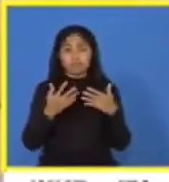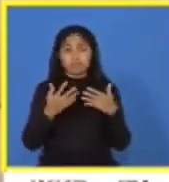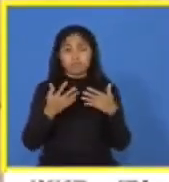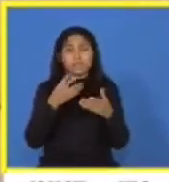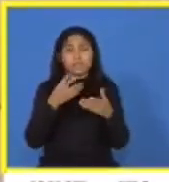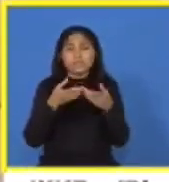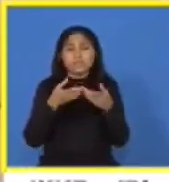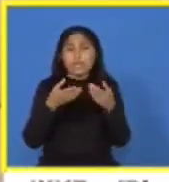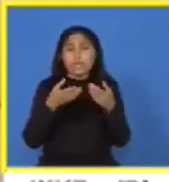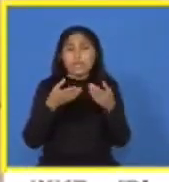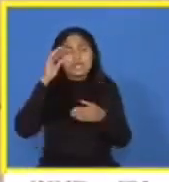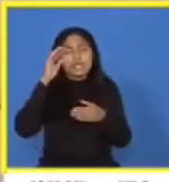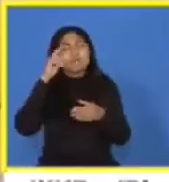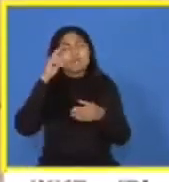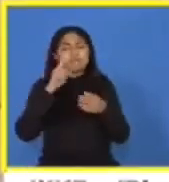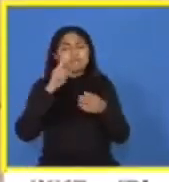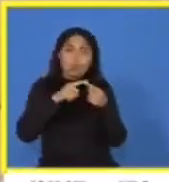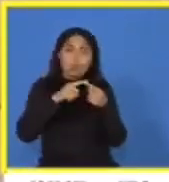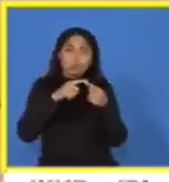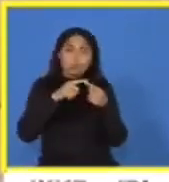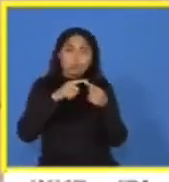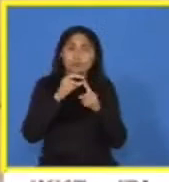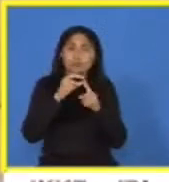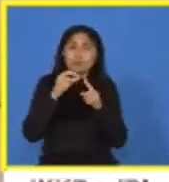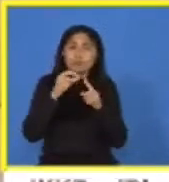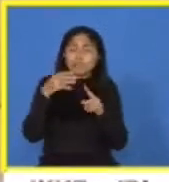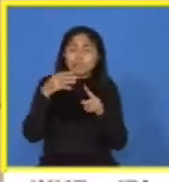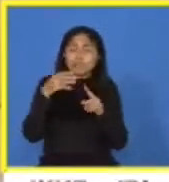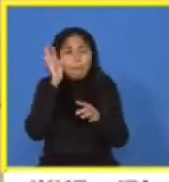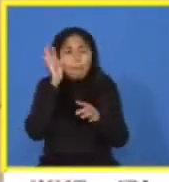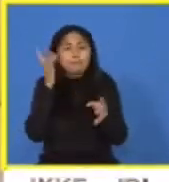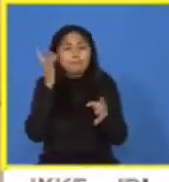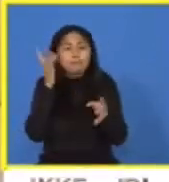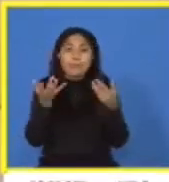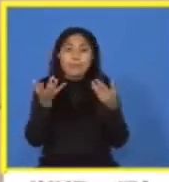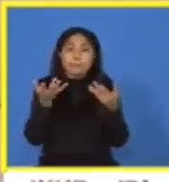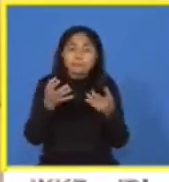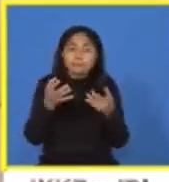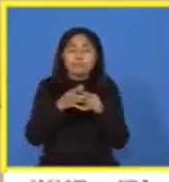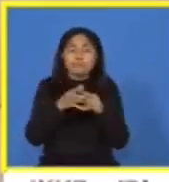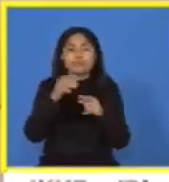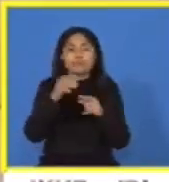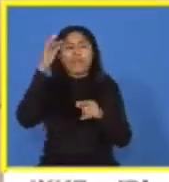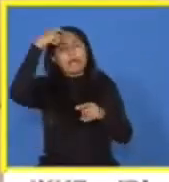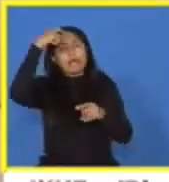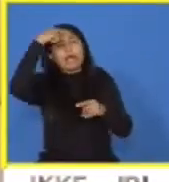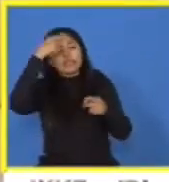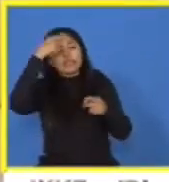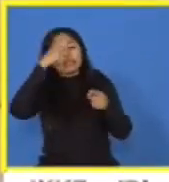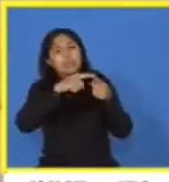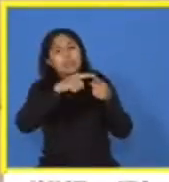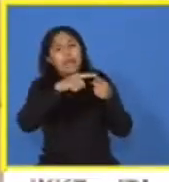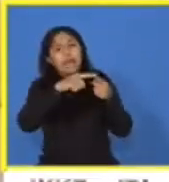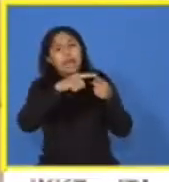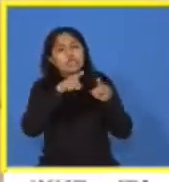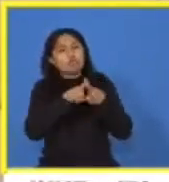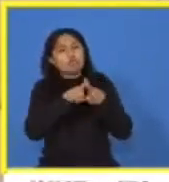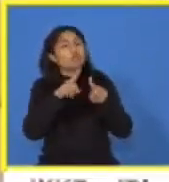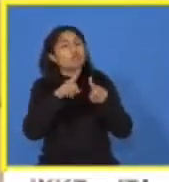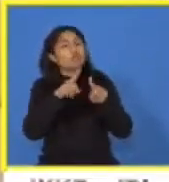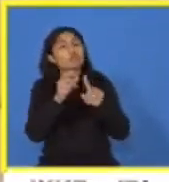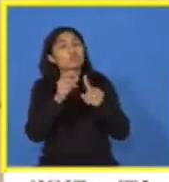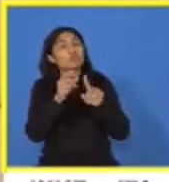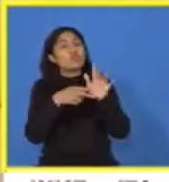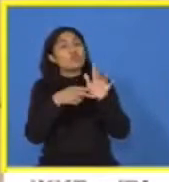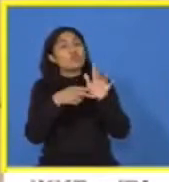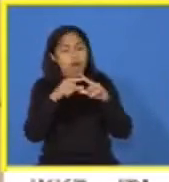sakit. Itu salah satu penyebab. Sehingga mereka tidak vaksin. Ya. Mereka tunda vaksin lagi. Artinya mereka